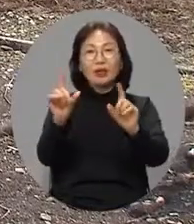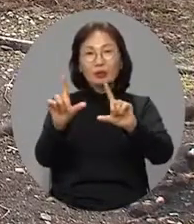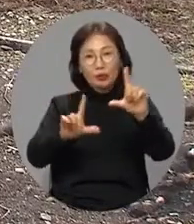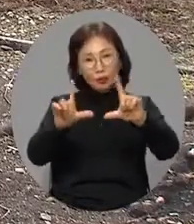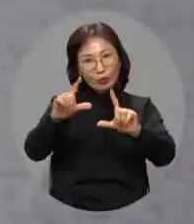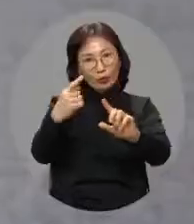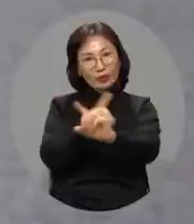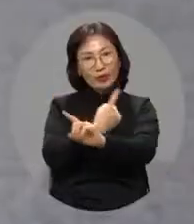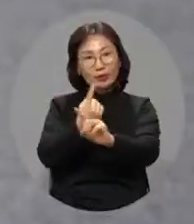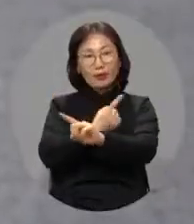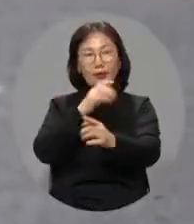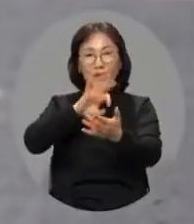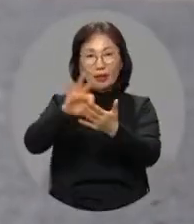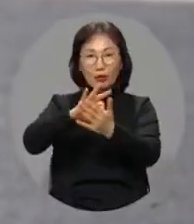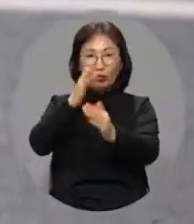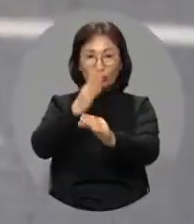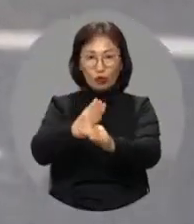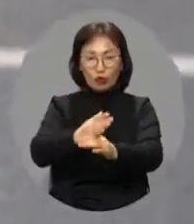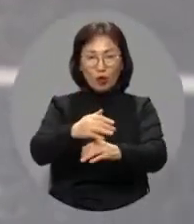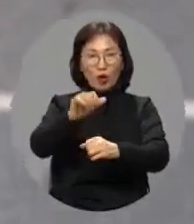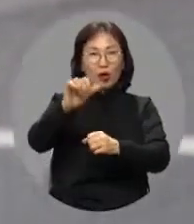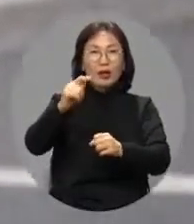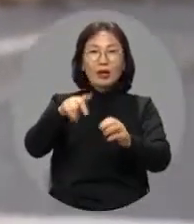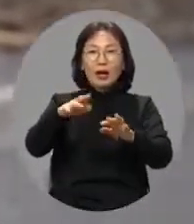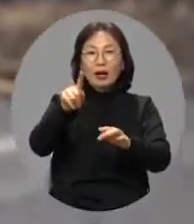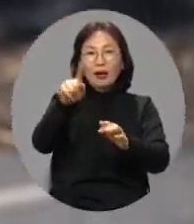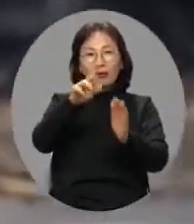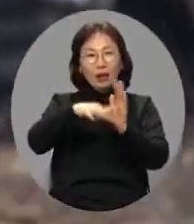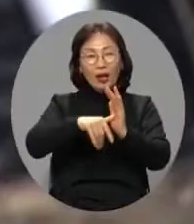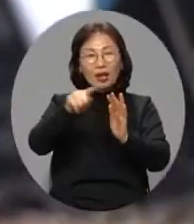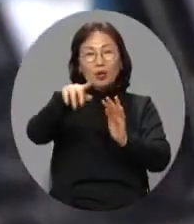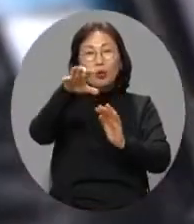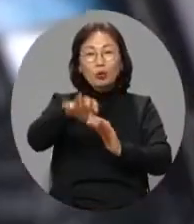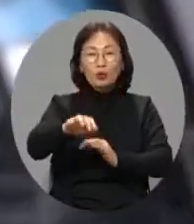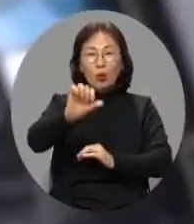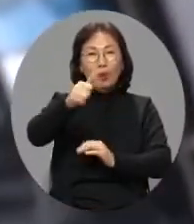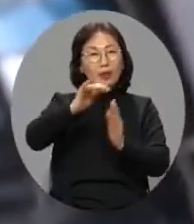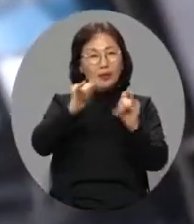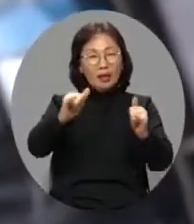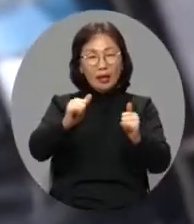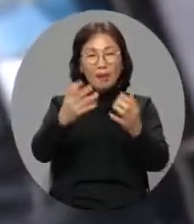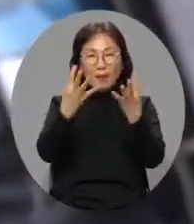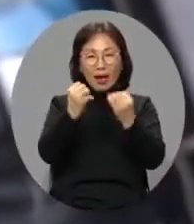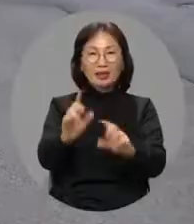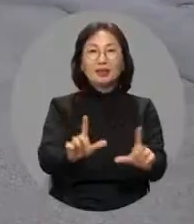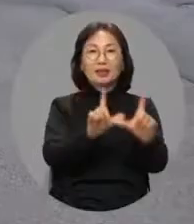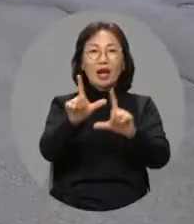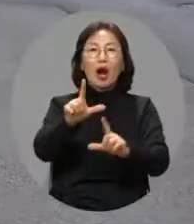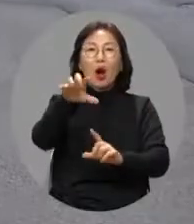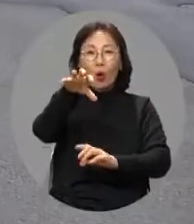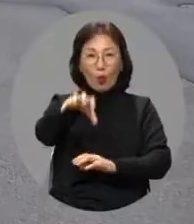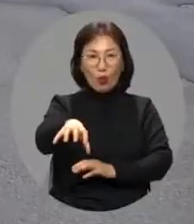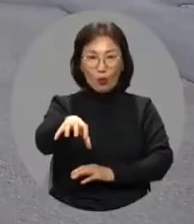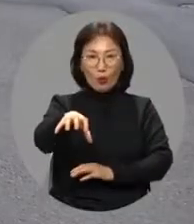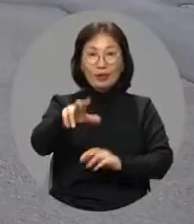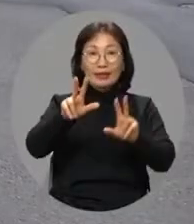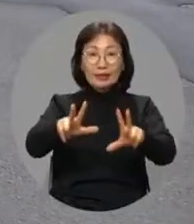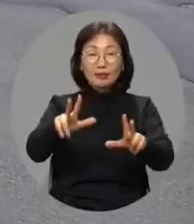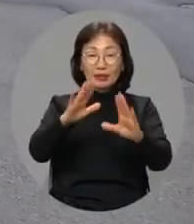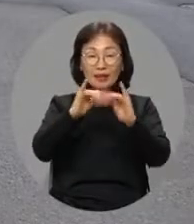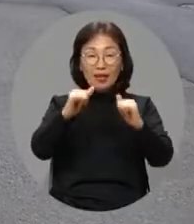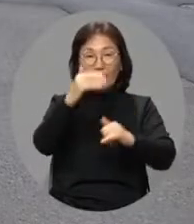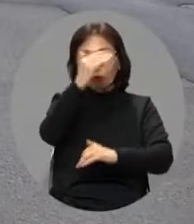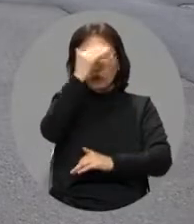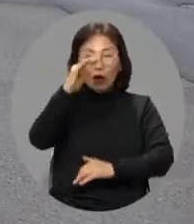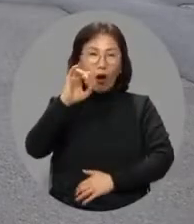있습니다 한때 500명이 넘는 주민들이 이웃과 정을 나누며 함께 살던 동맹 지금은 사람구경